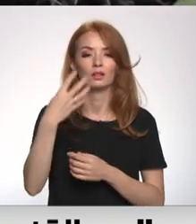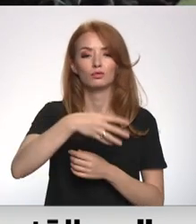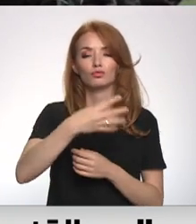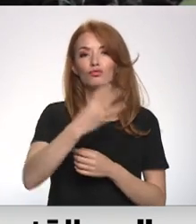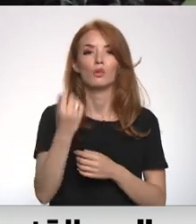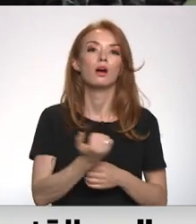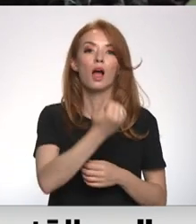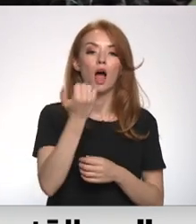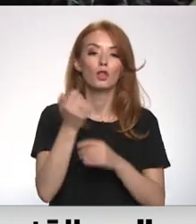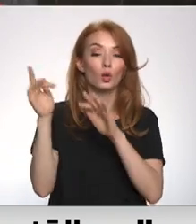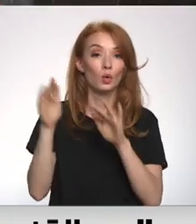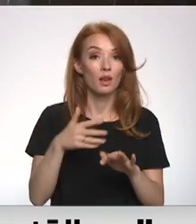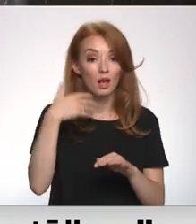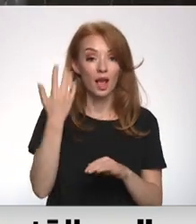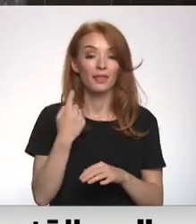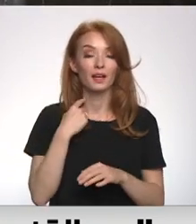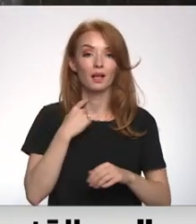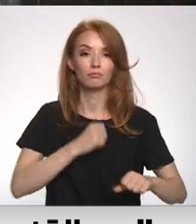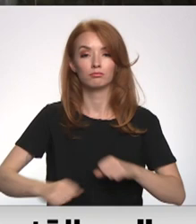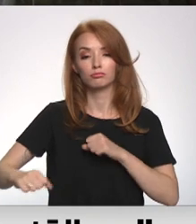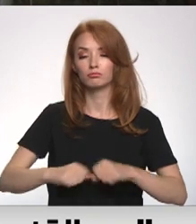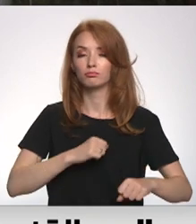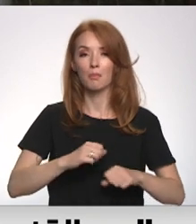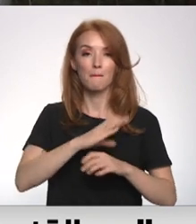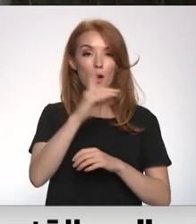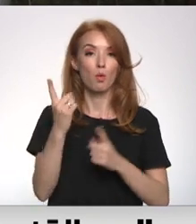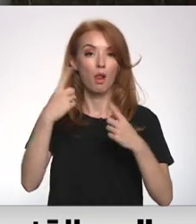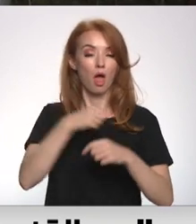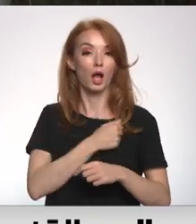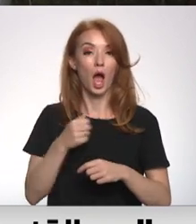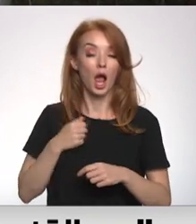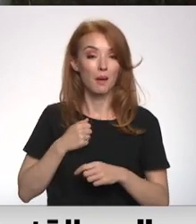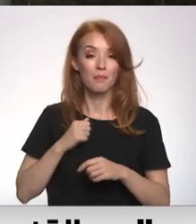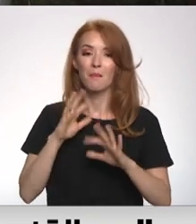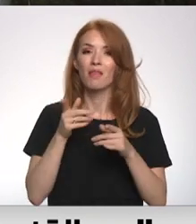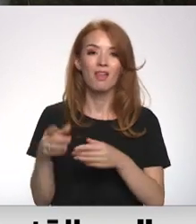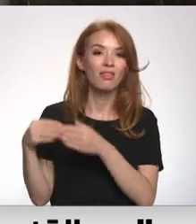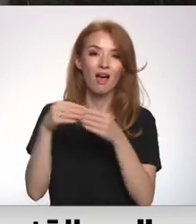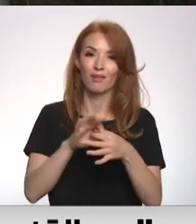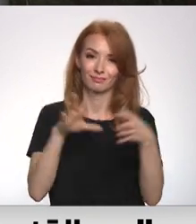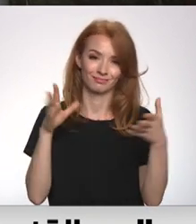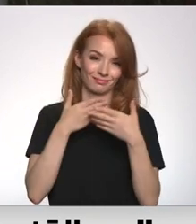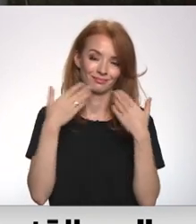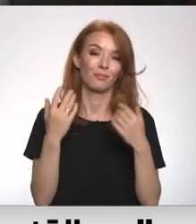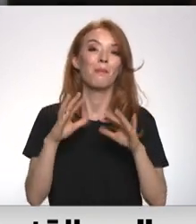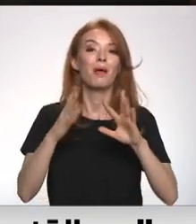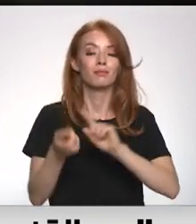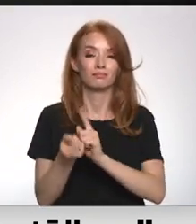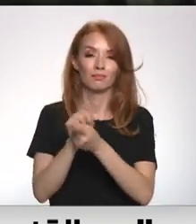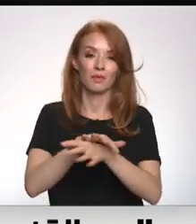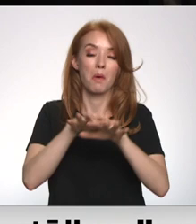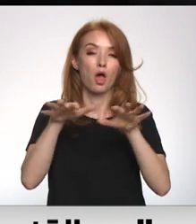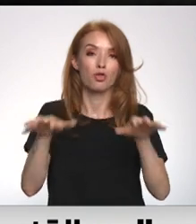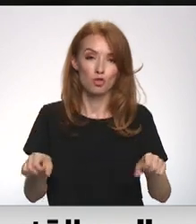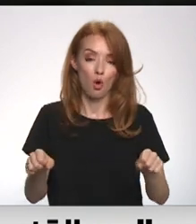1944. Gada rudeni, kad Rīgā iesoļoja padomju armija. Nekādu atbrīvošanu rīciniekiem gan tā nenesa. Vien padomju okupācijas vara